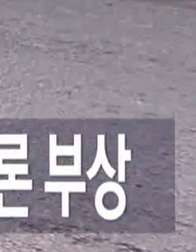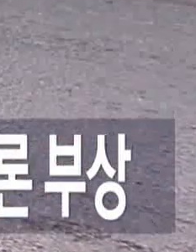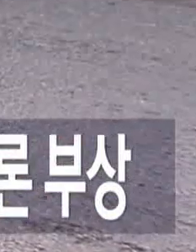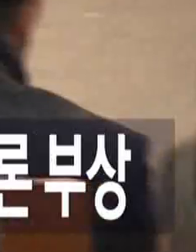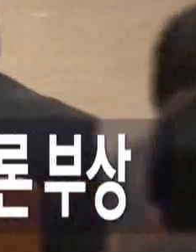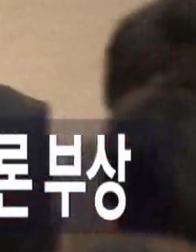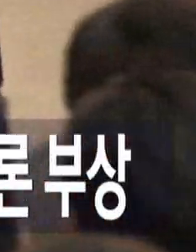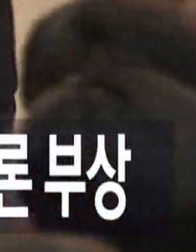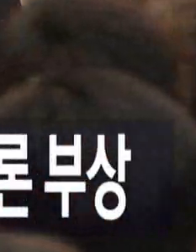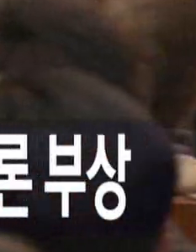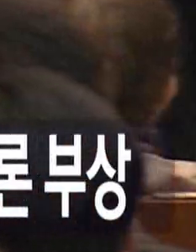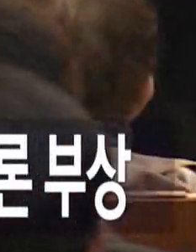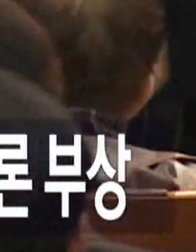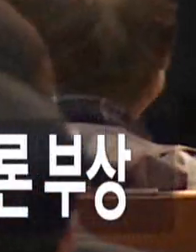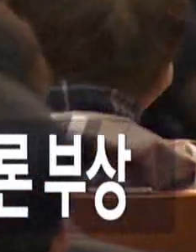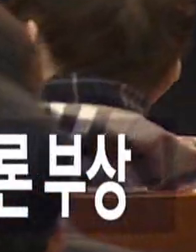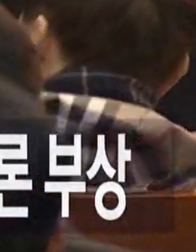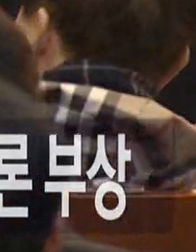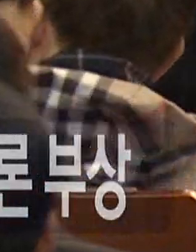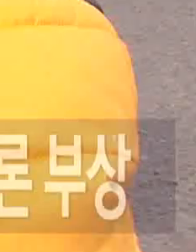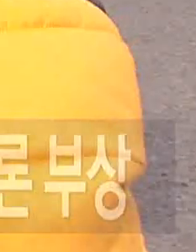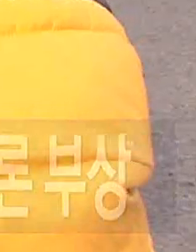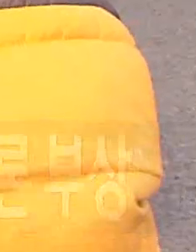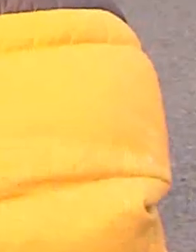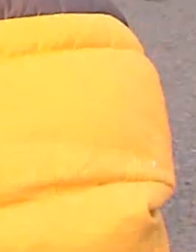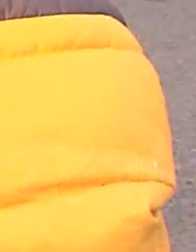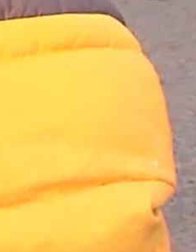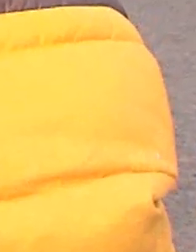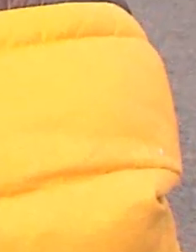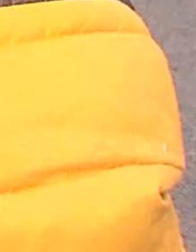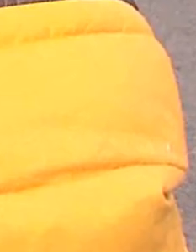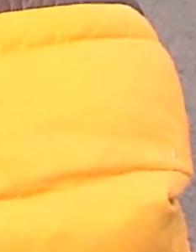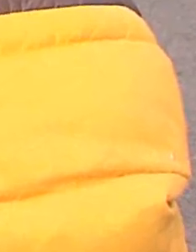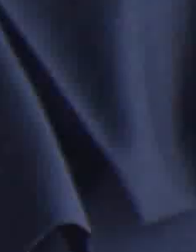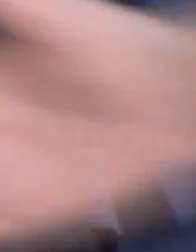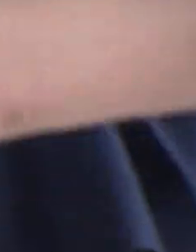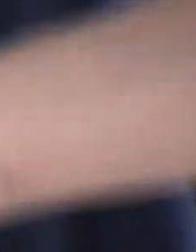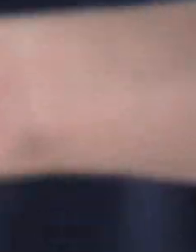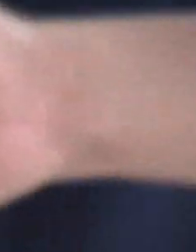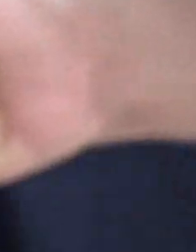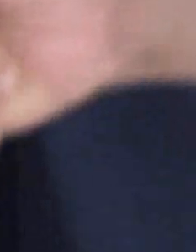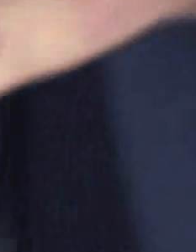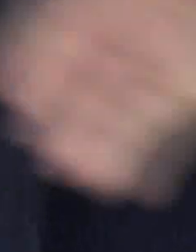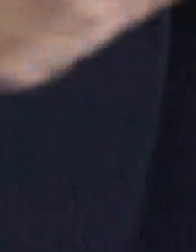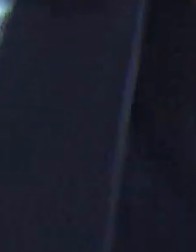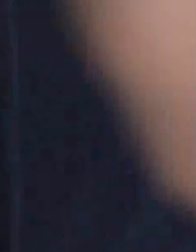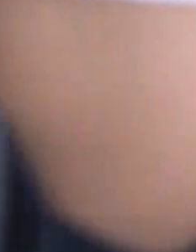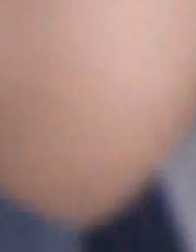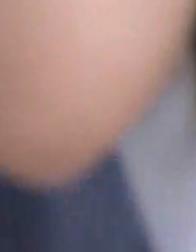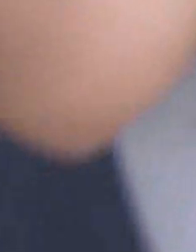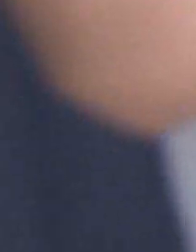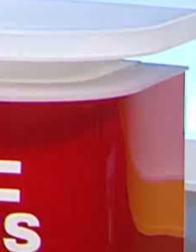지지세가 강하지만 인물론에 유권자들의 관심이 높은 만큼 여야 후보 간 치열한 경쟁이 예상됩니다.